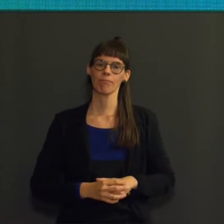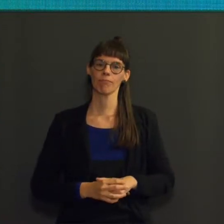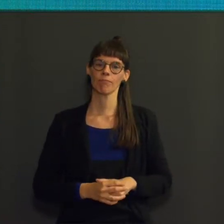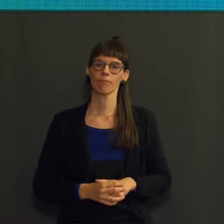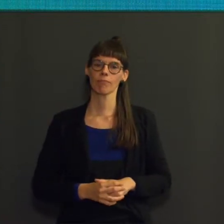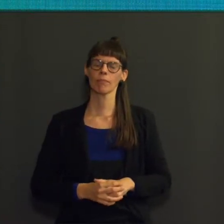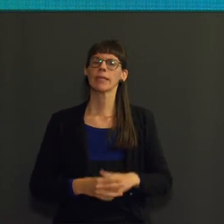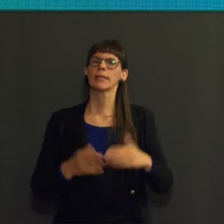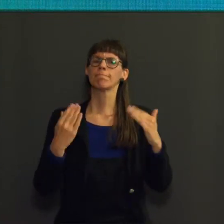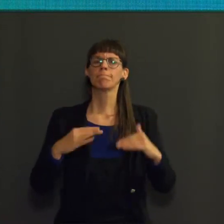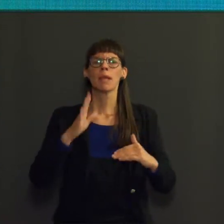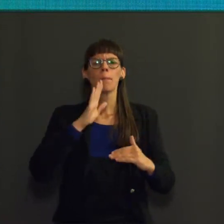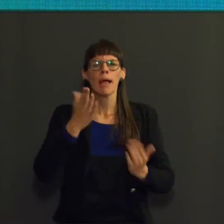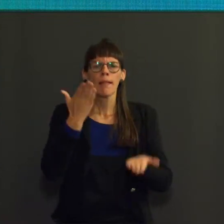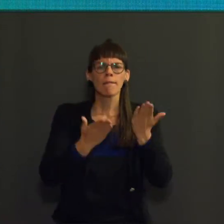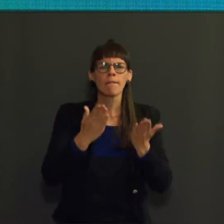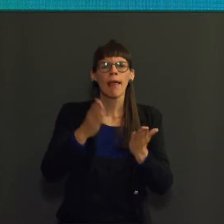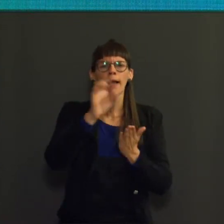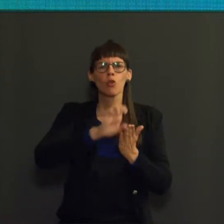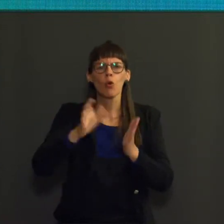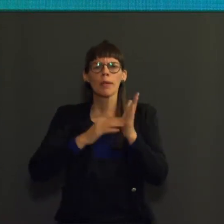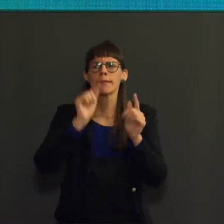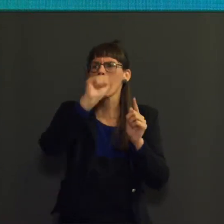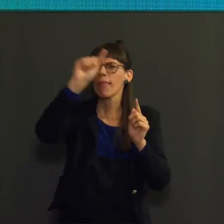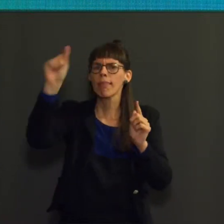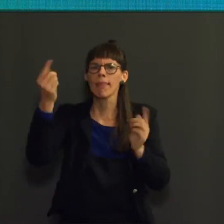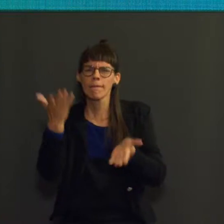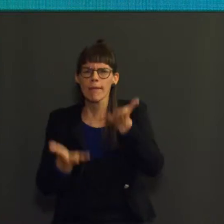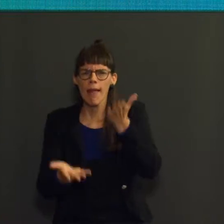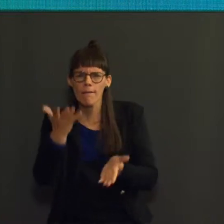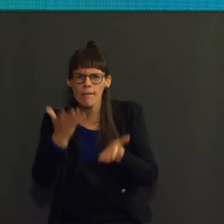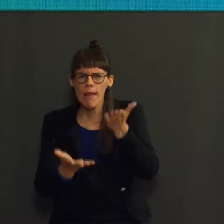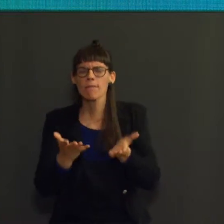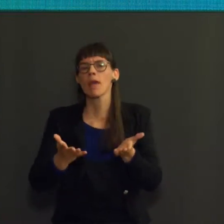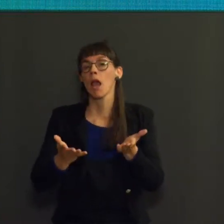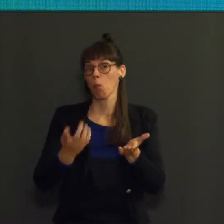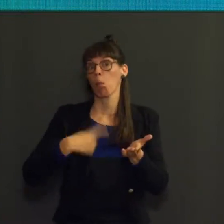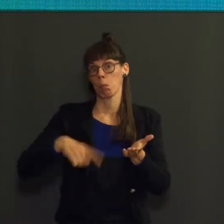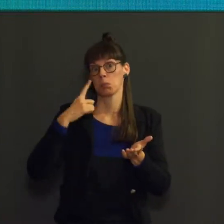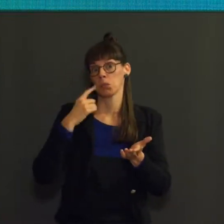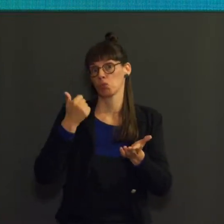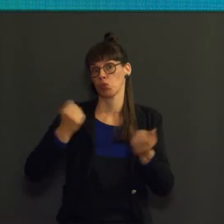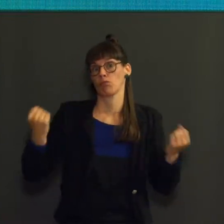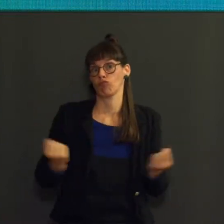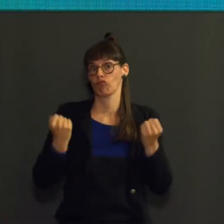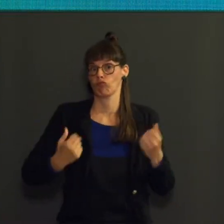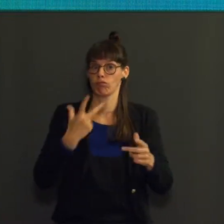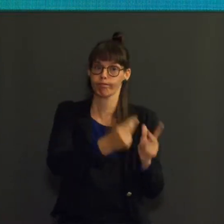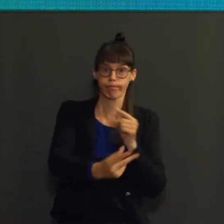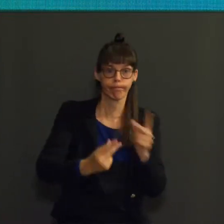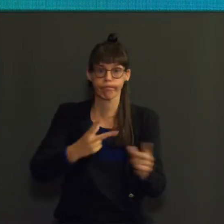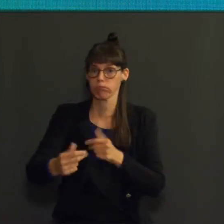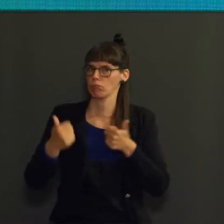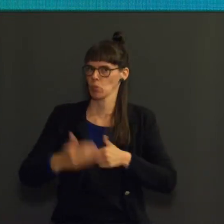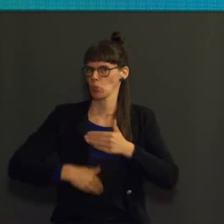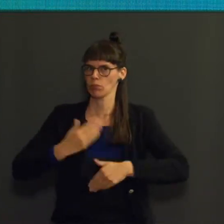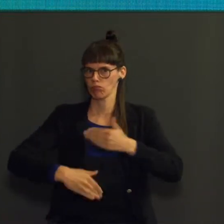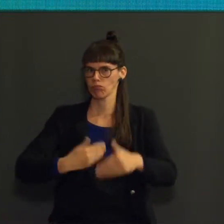Als we België vergelijken met andere Europese landen, dan zien we dat we het heel goed doen wat betreft de